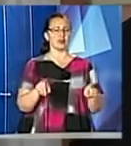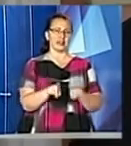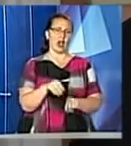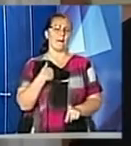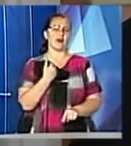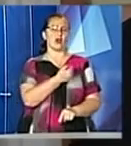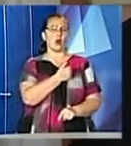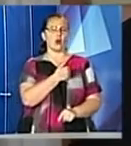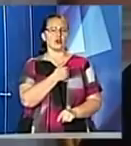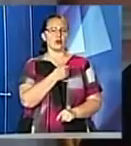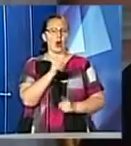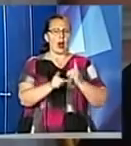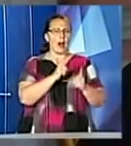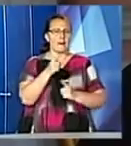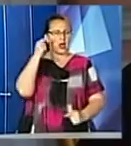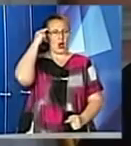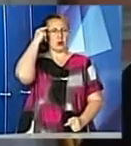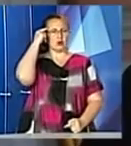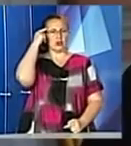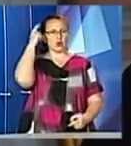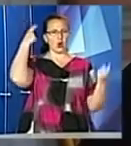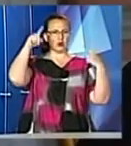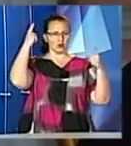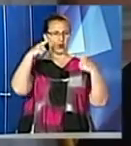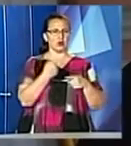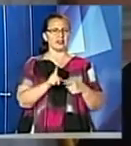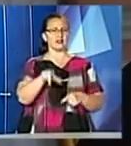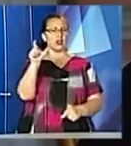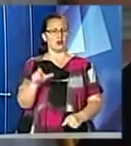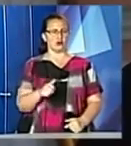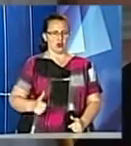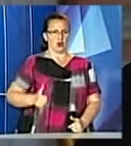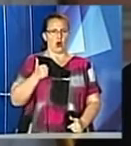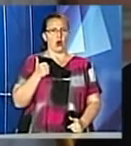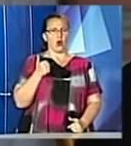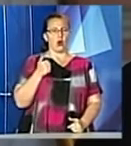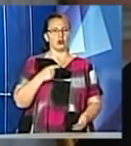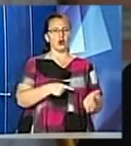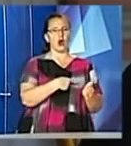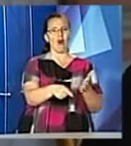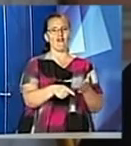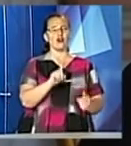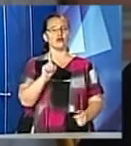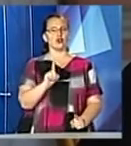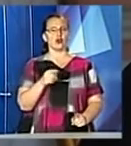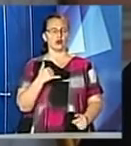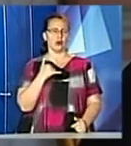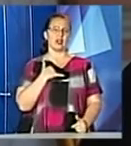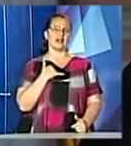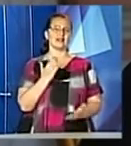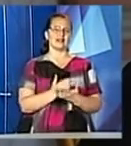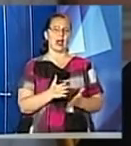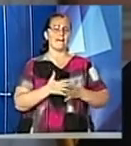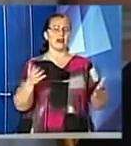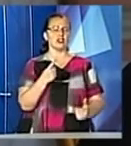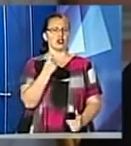хочемо переосмислити творчість. Ми з гордістю заявляємо, що в нас є більше сотні якісних записів в нашому